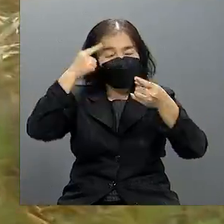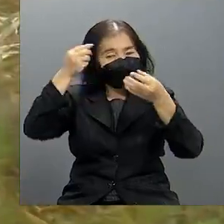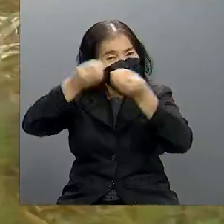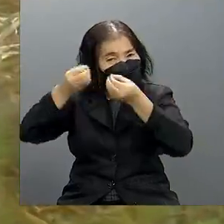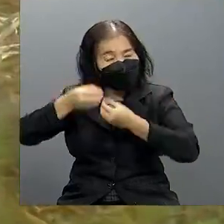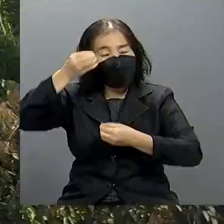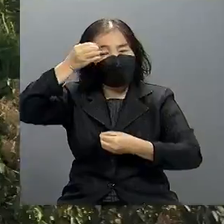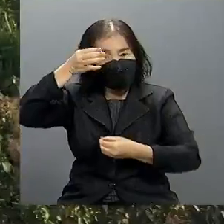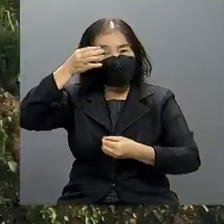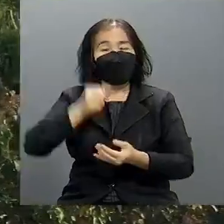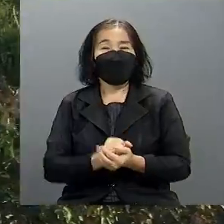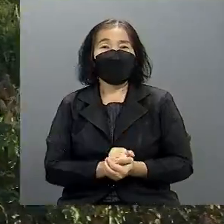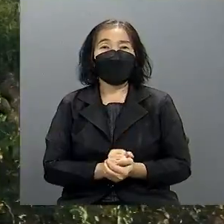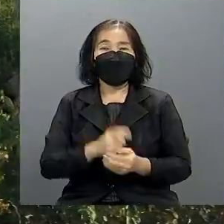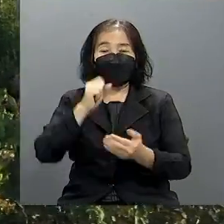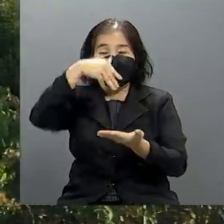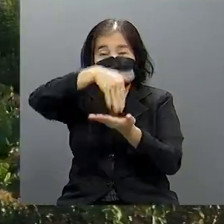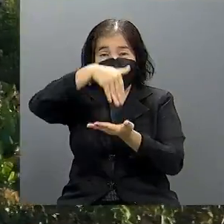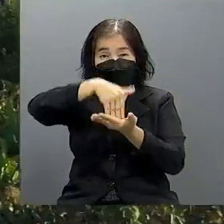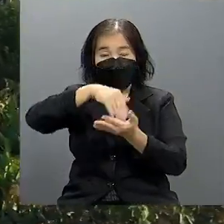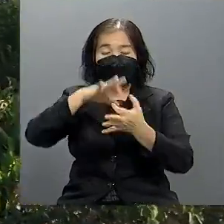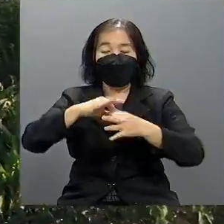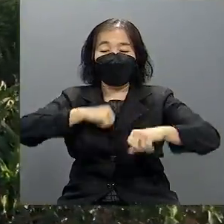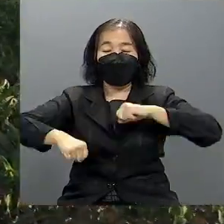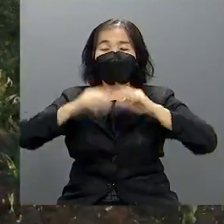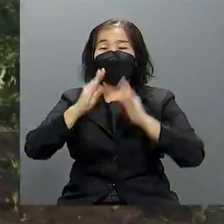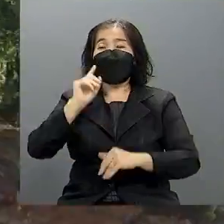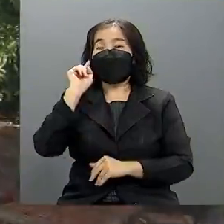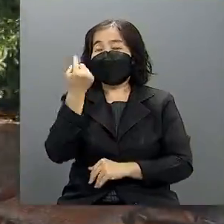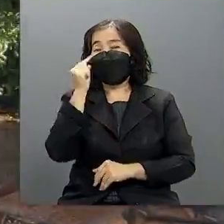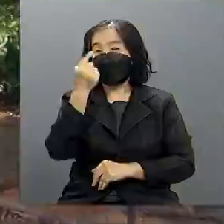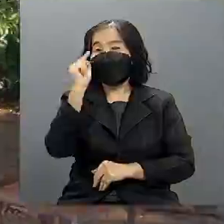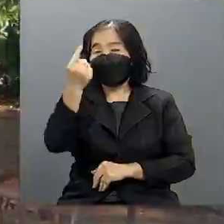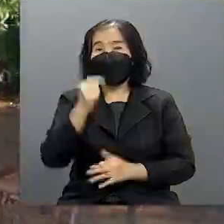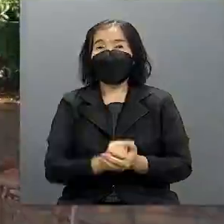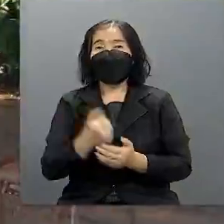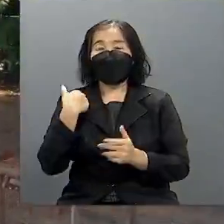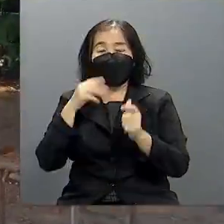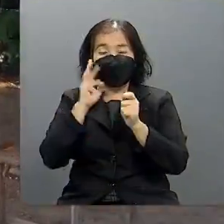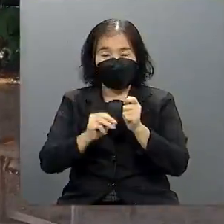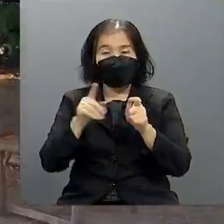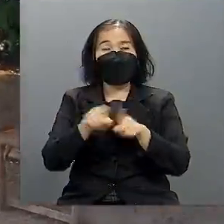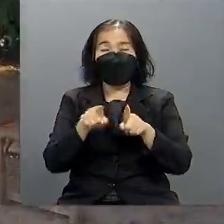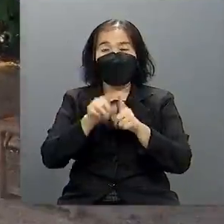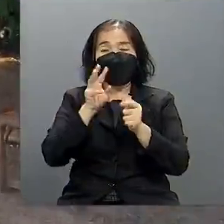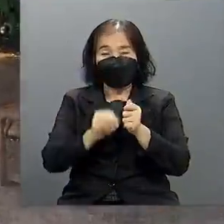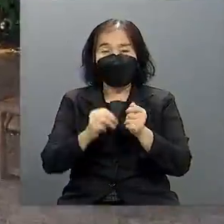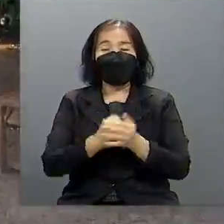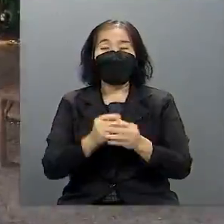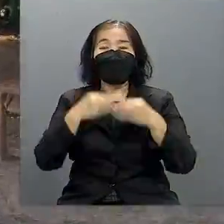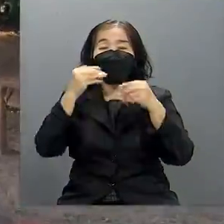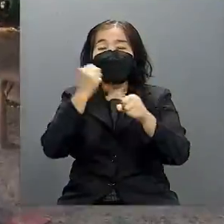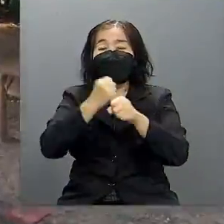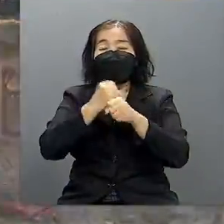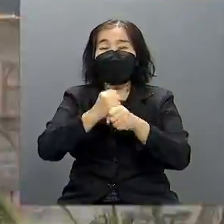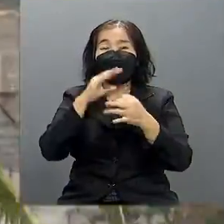เป็นศูนย์บ่มเพาะเกษตรกรรุ่นใหม่ของอำเภอเมืองนะคะพี่อยู่อำเภอเมืองก็ถือว่าเป็นศูนย์กลางของทุกอำเภอเ